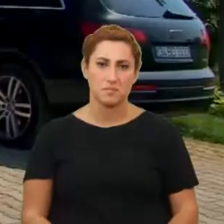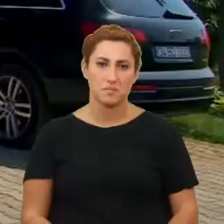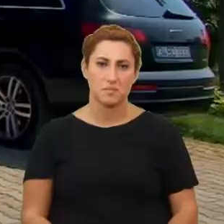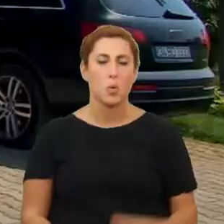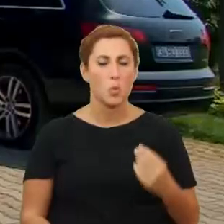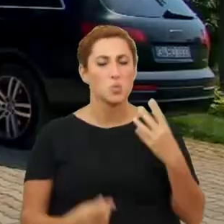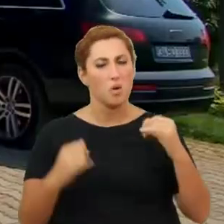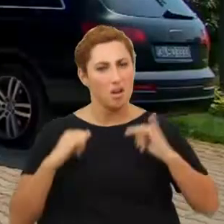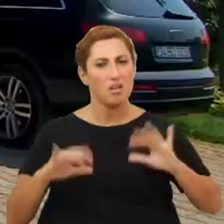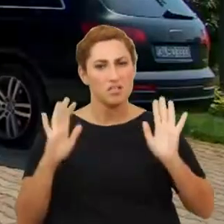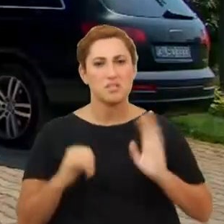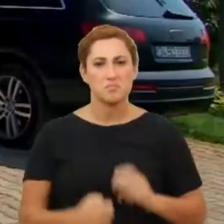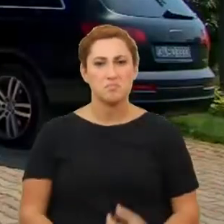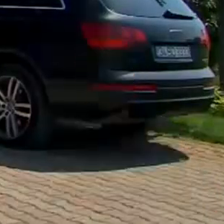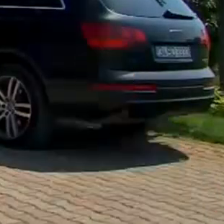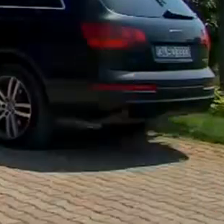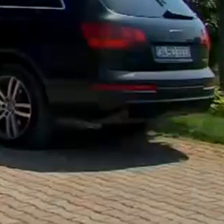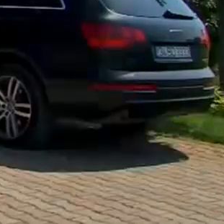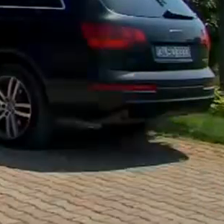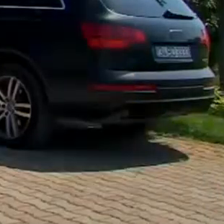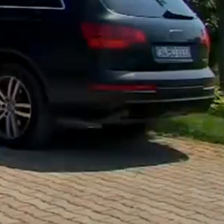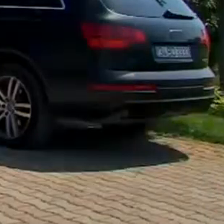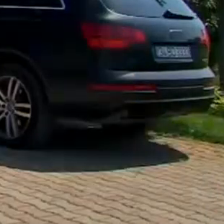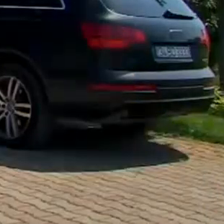Oh, çok rahatım ya.